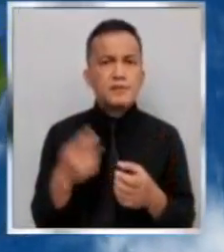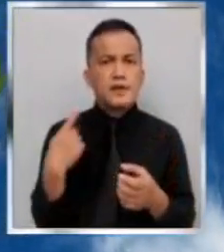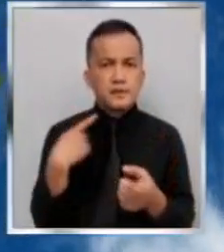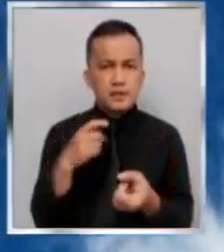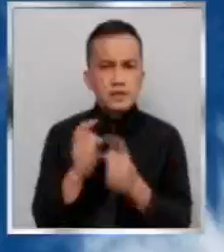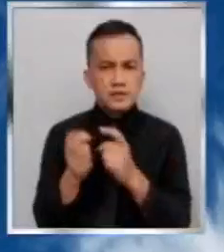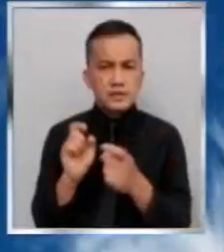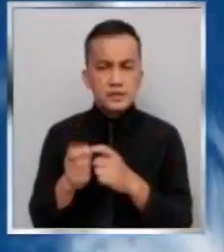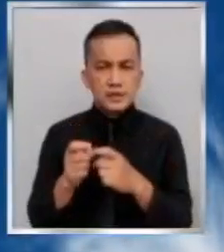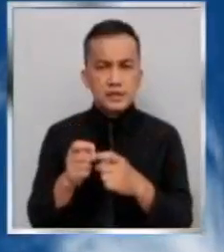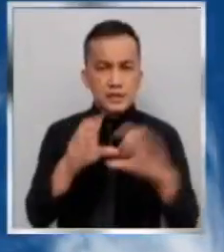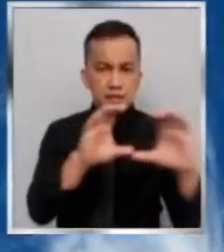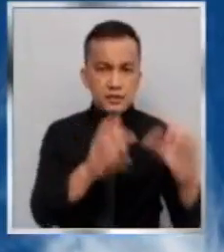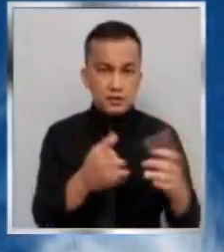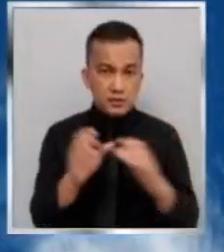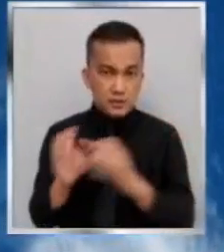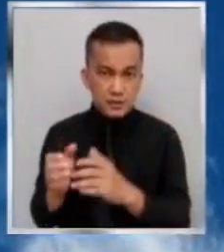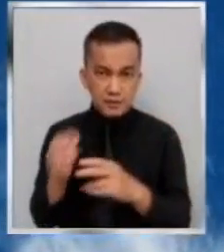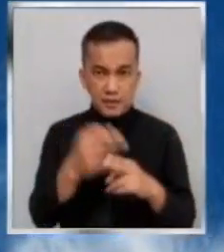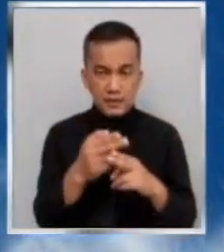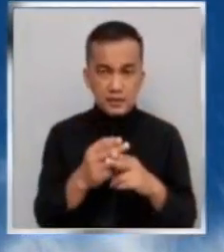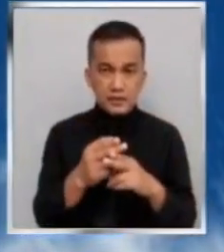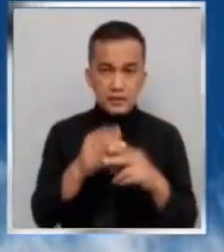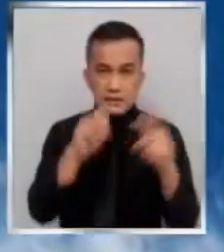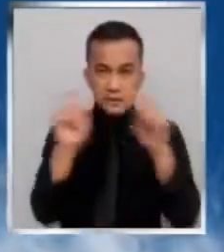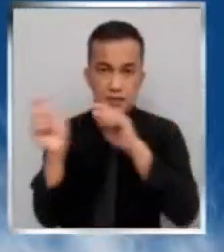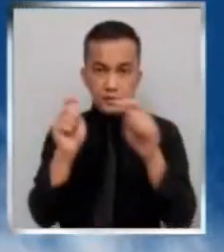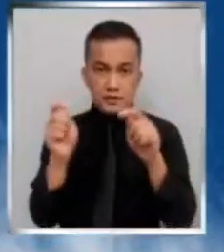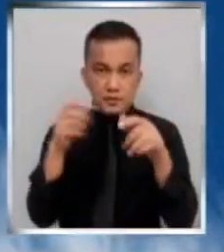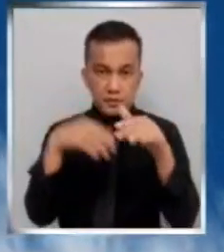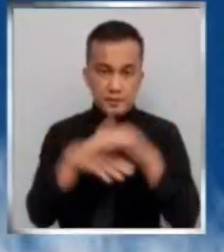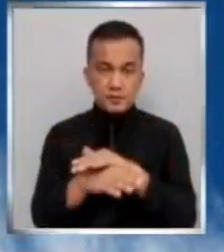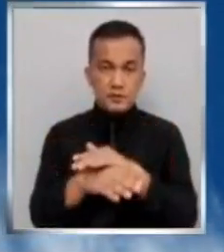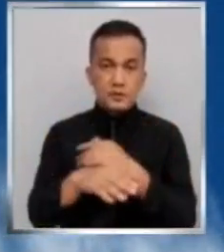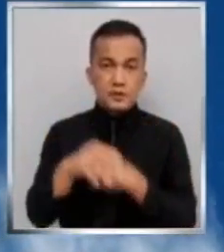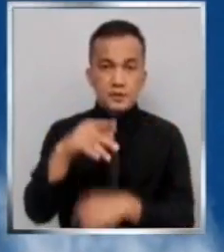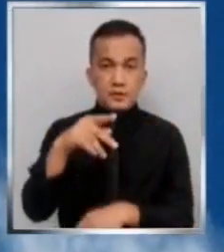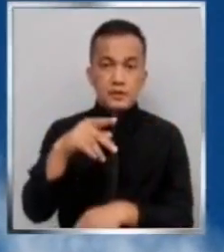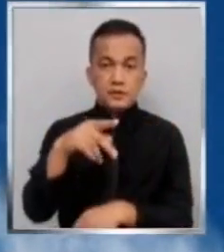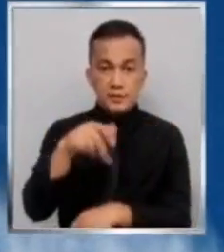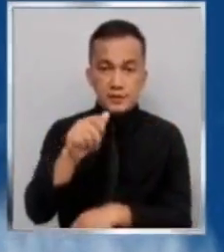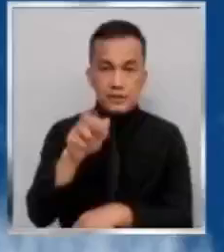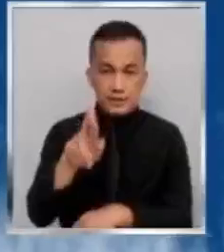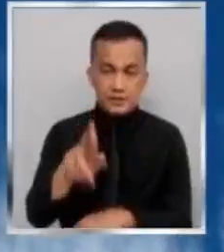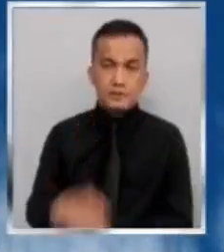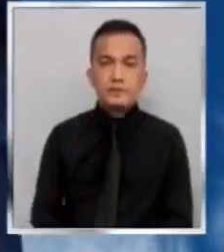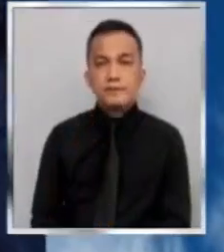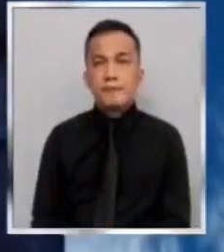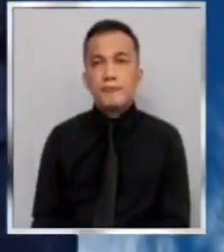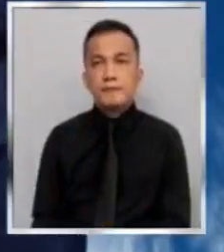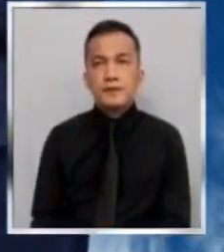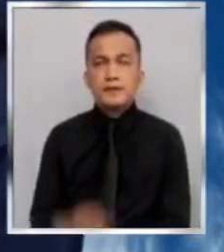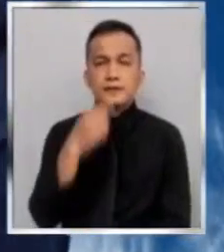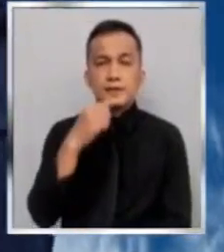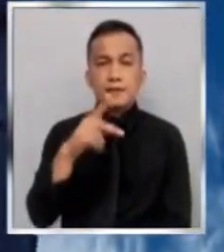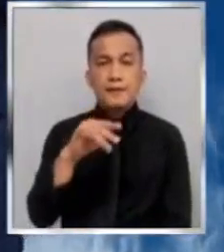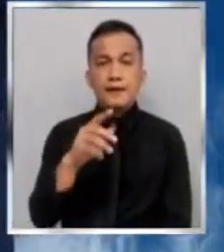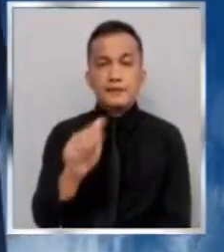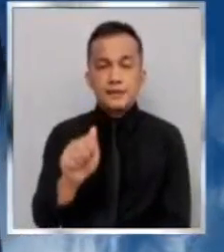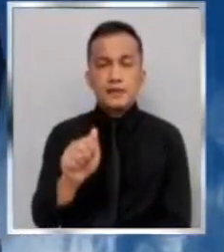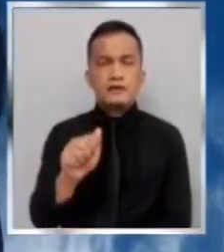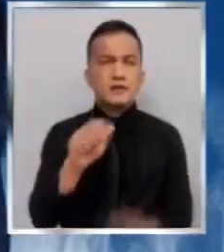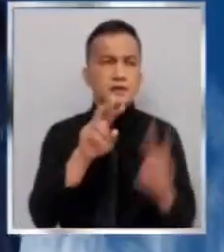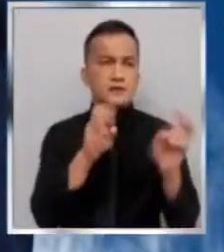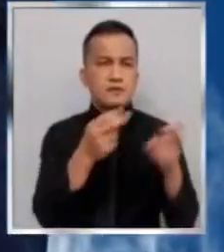at pangalan ng bagyo na papasok sa Philippine Area of Responsibility o PAR. Ayon sa PAGASA, tatawagin ng